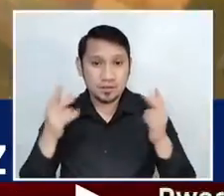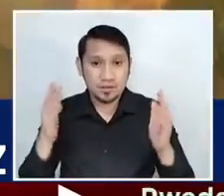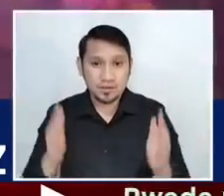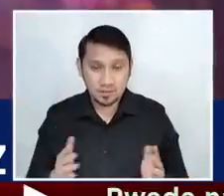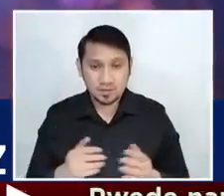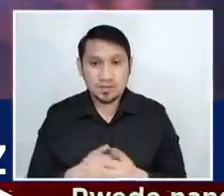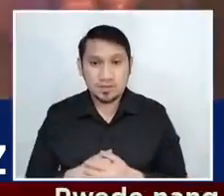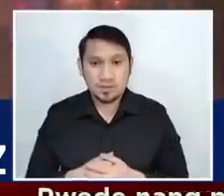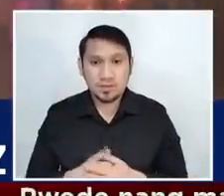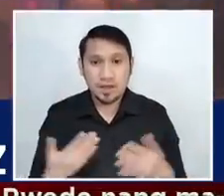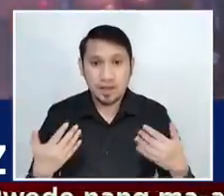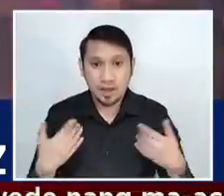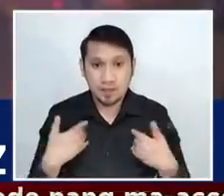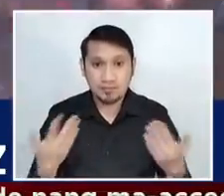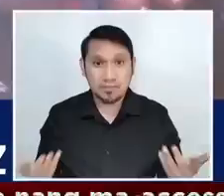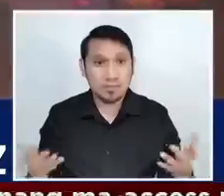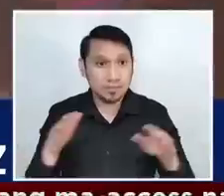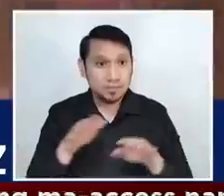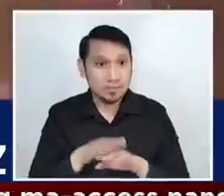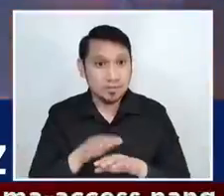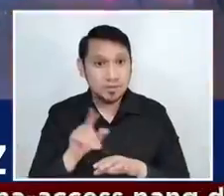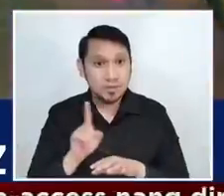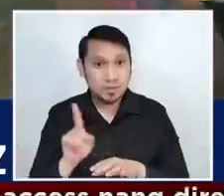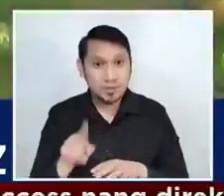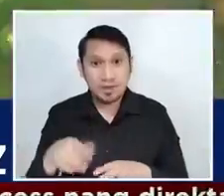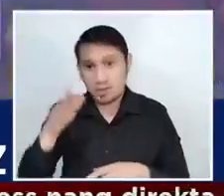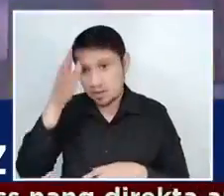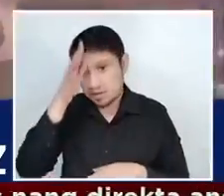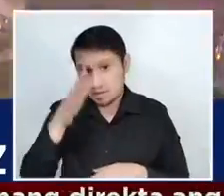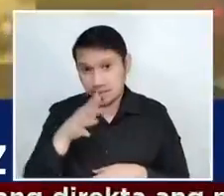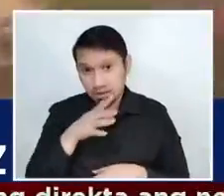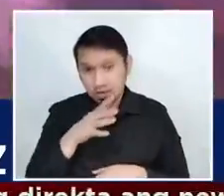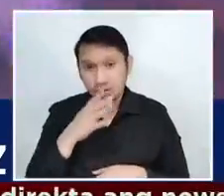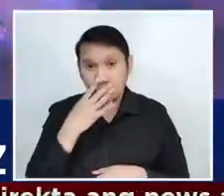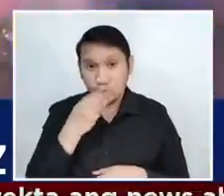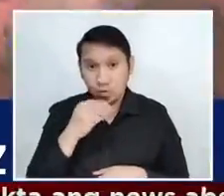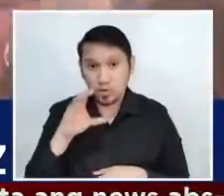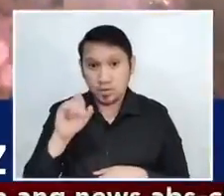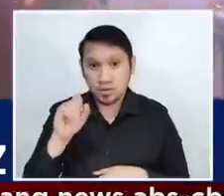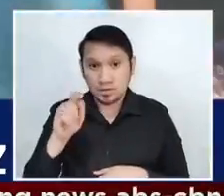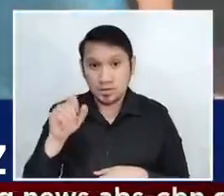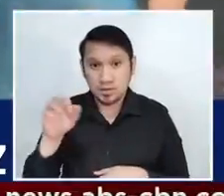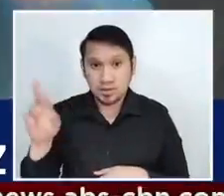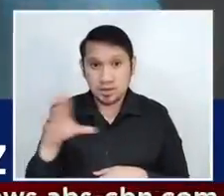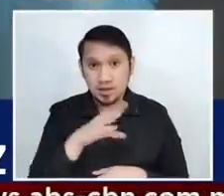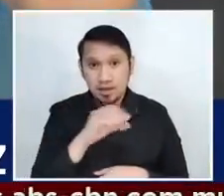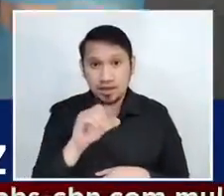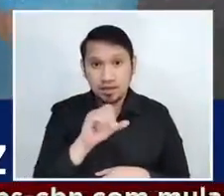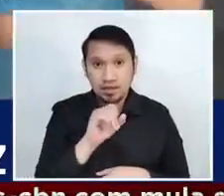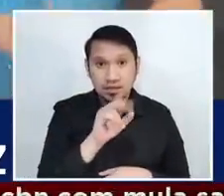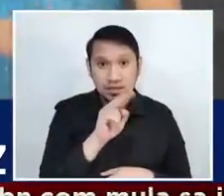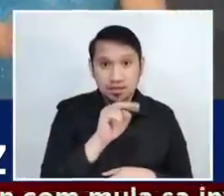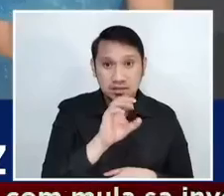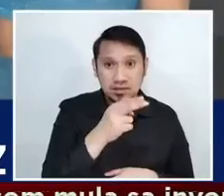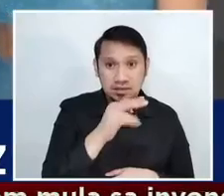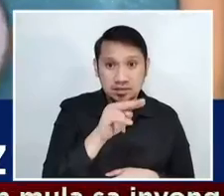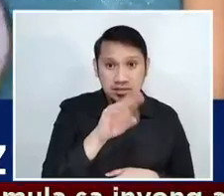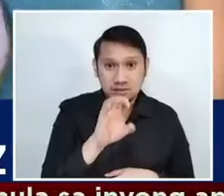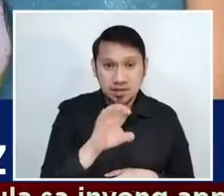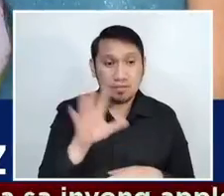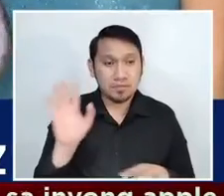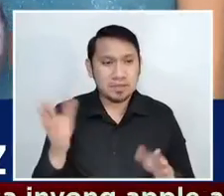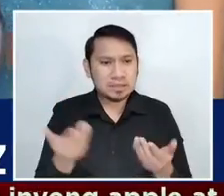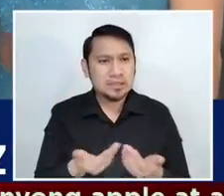pagkakataon, napagsama ng between ng ASAP natin to ang kanyang mga magulang na sina Cesar Montano at Sunshine Cruz. Matatanda ang naanalang kanilang kasal